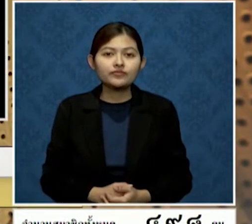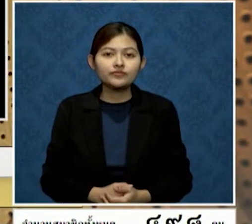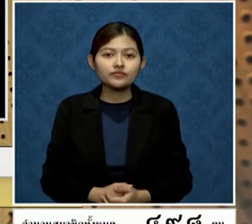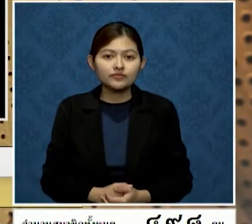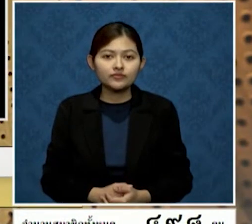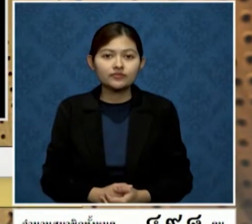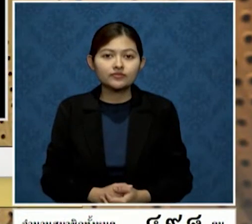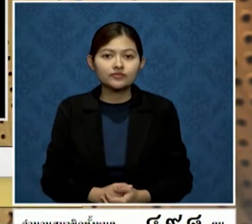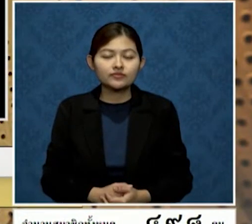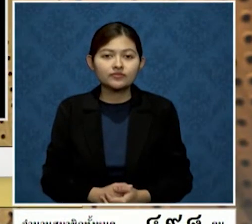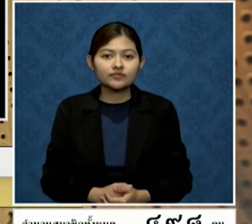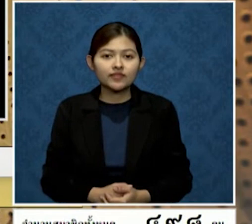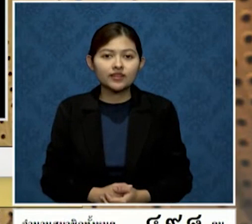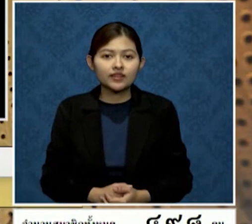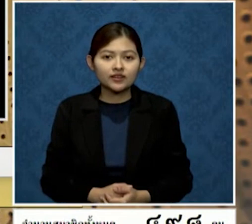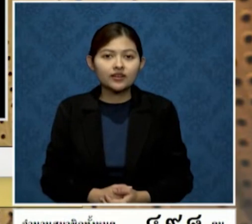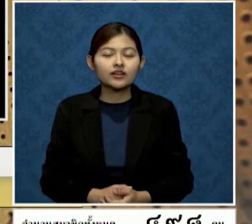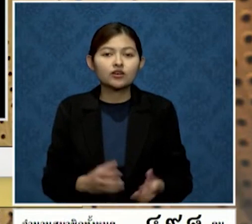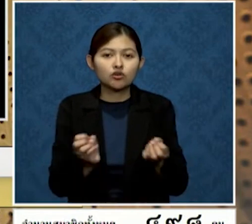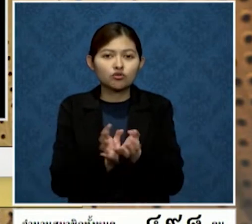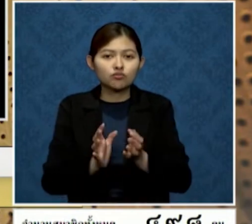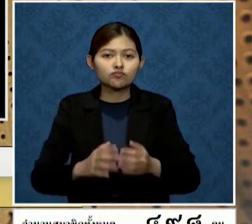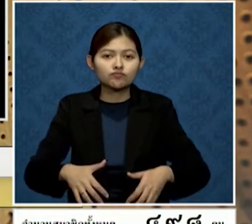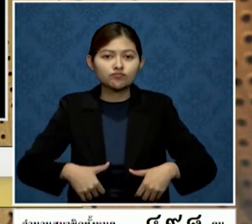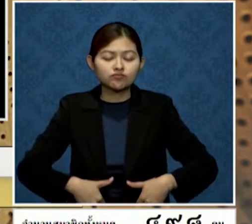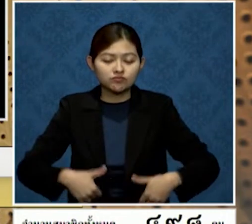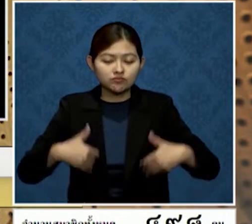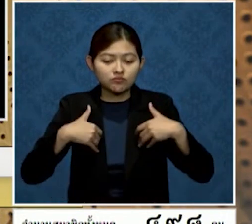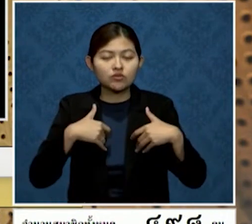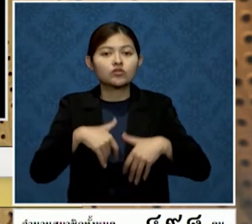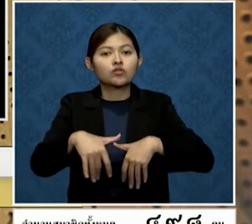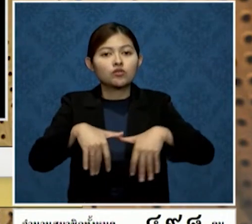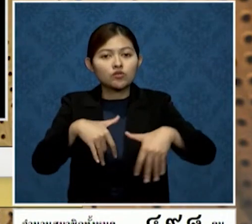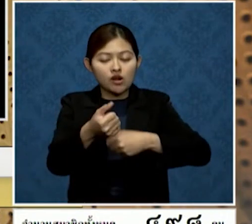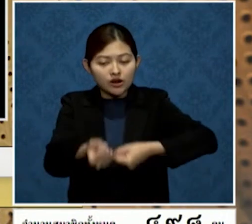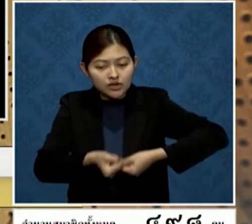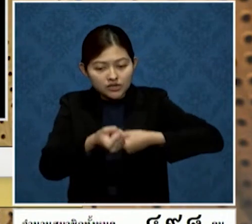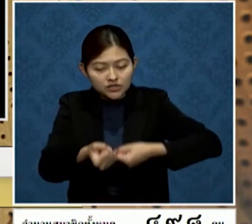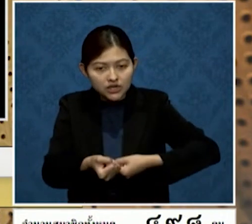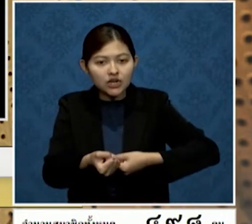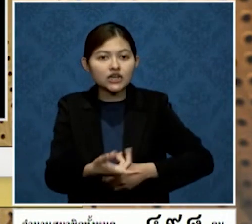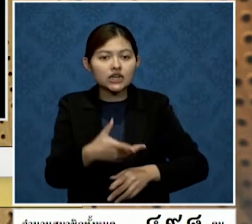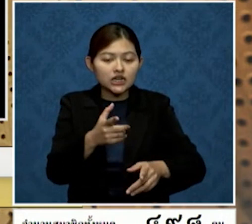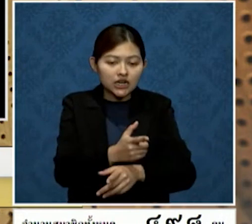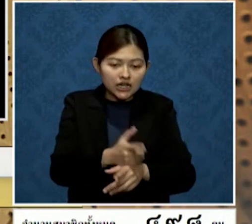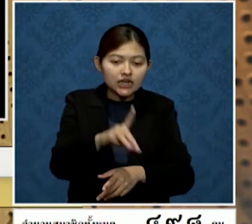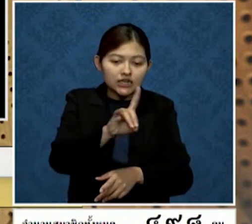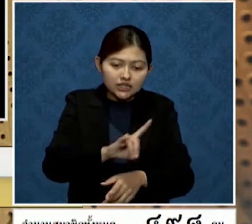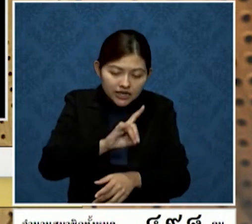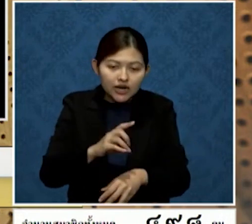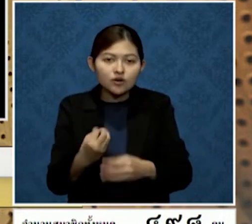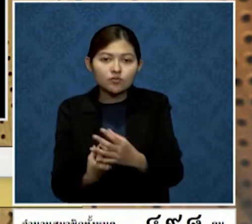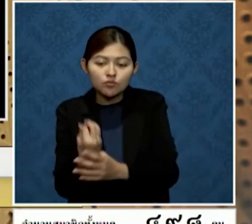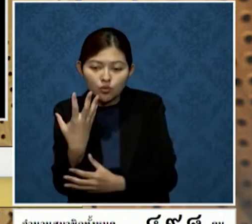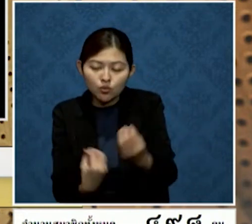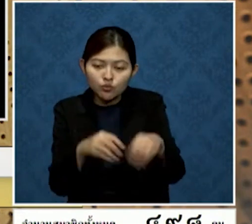จนเป็นเหตุให้พี่น้อง ภาคเกษต์ ภาคกวเรือน ภาคประมงและภาประสษัต์ได้รความเกิร้อนทางจงหวันัคร